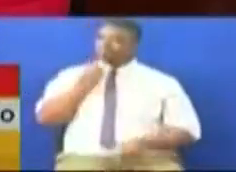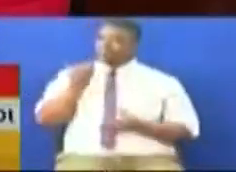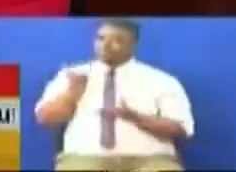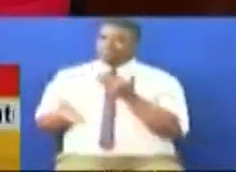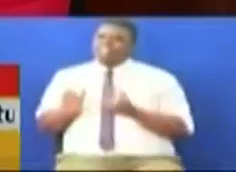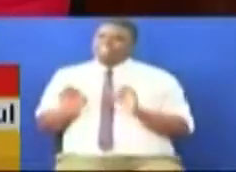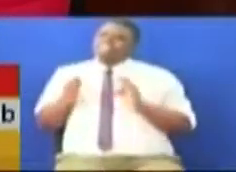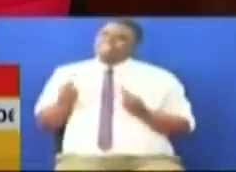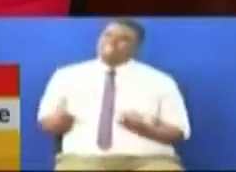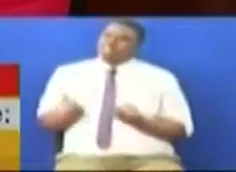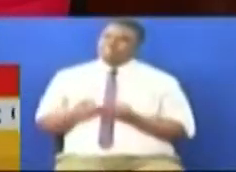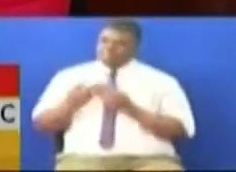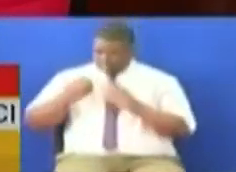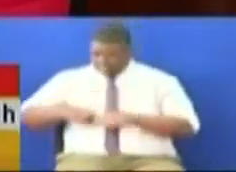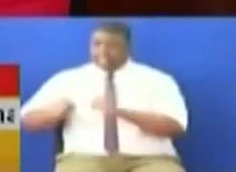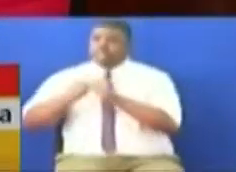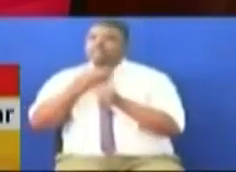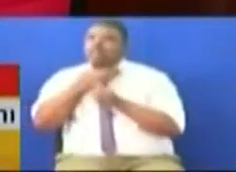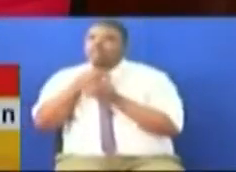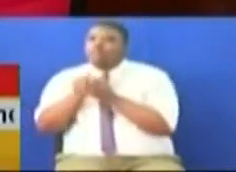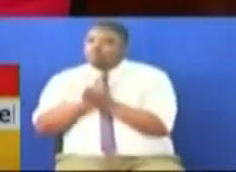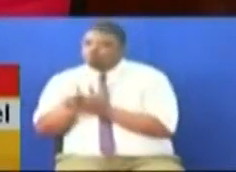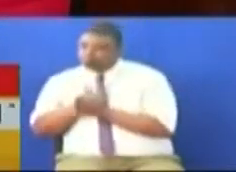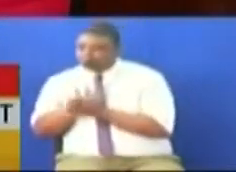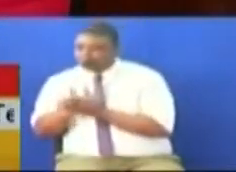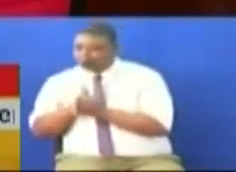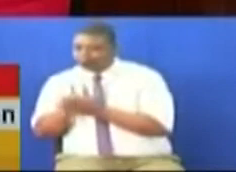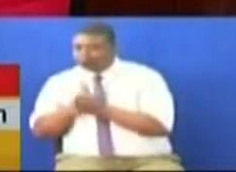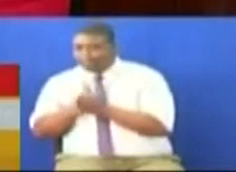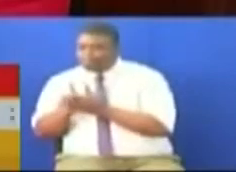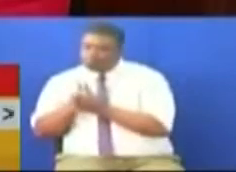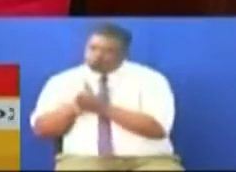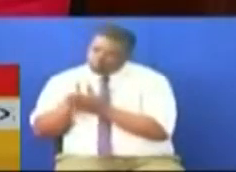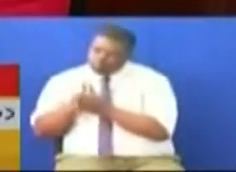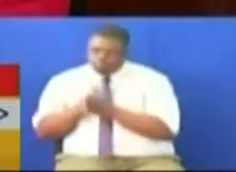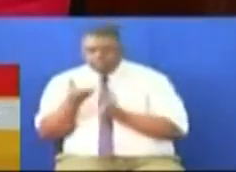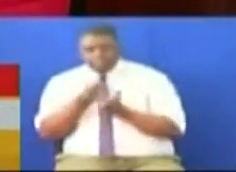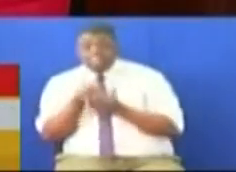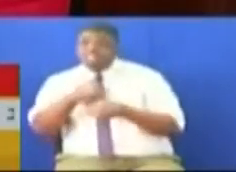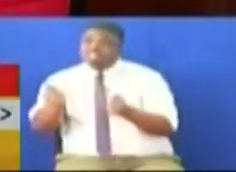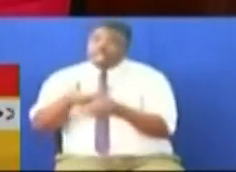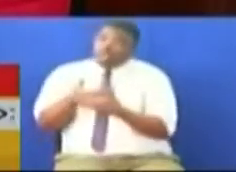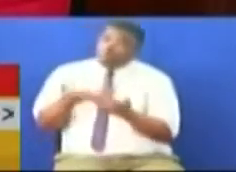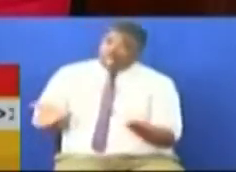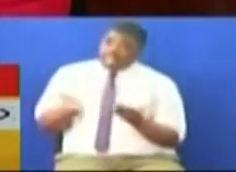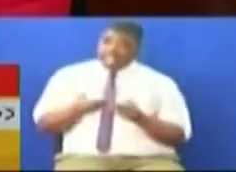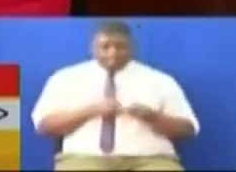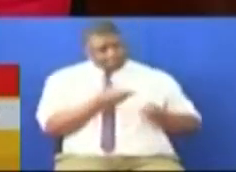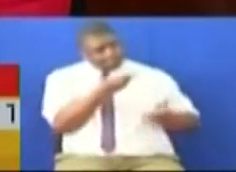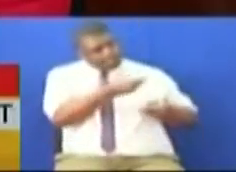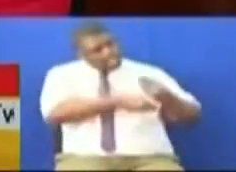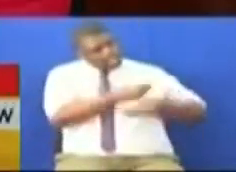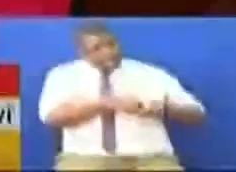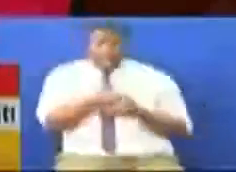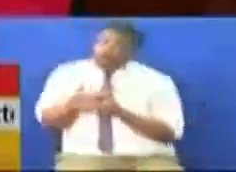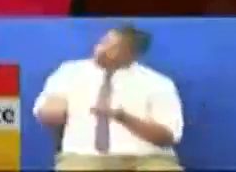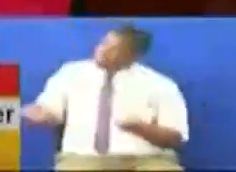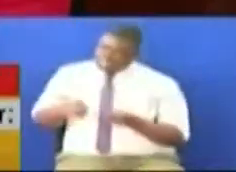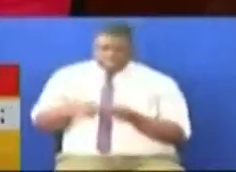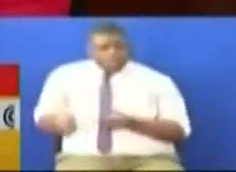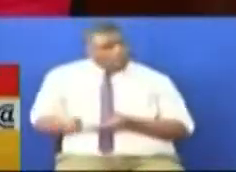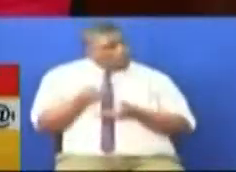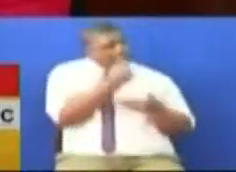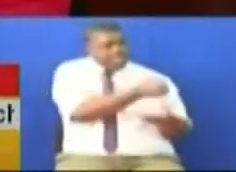gani wanaweza kutekeleza matamanio yao. Kwa maana hiyo hata fedha yenyewe hawana, hawezi kufanya biashara, hawawezi kuwekeza na